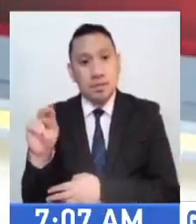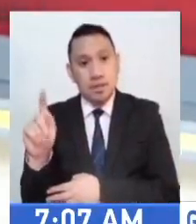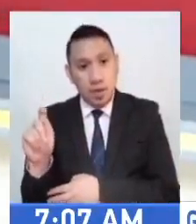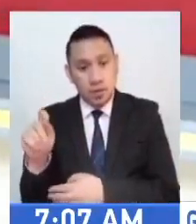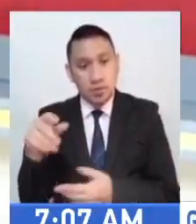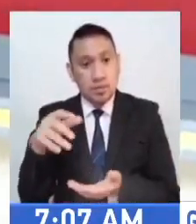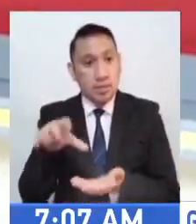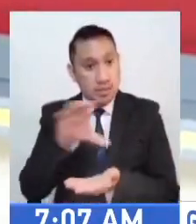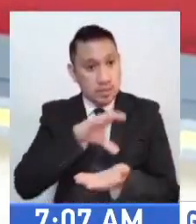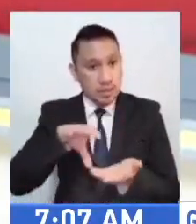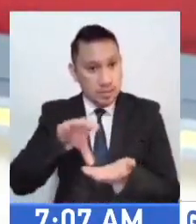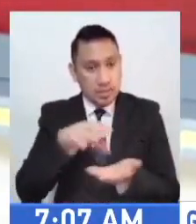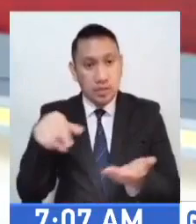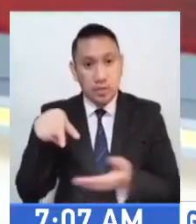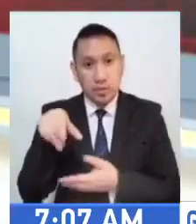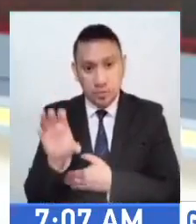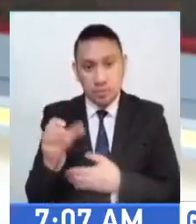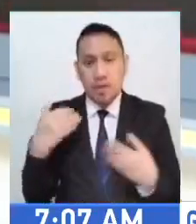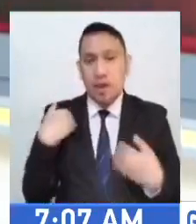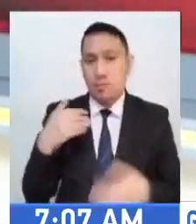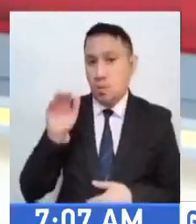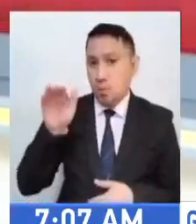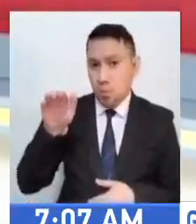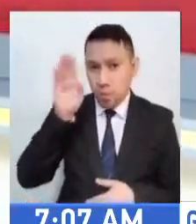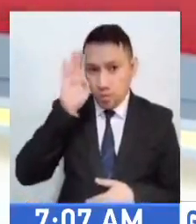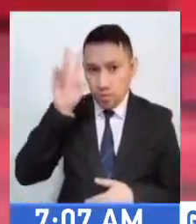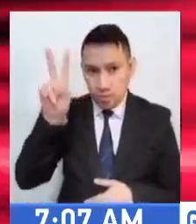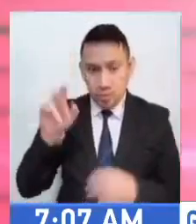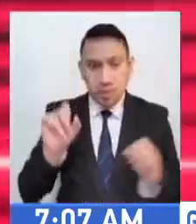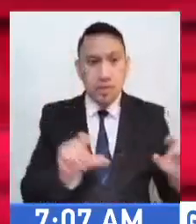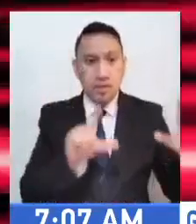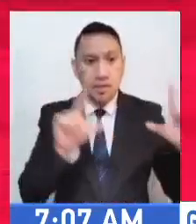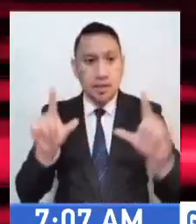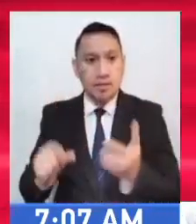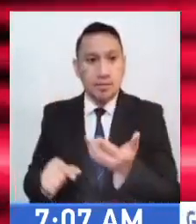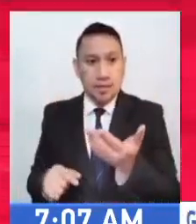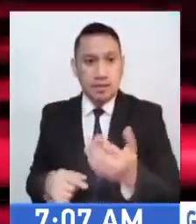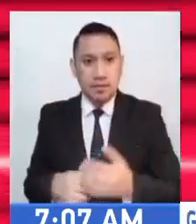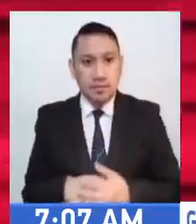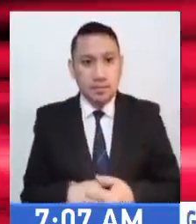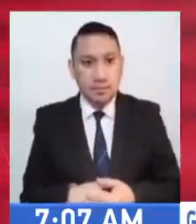Bongbong Marcos. Naroon live si Jonathan Andal.